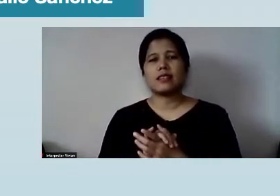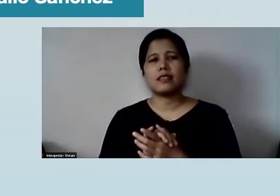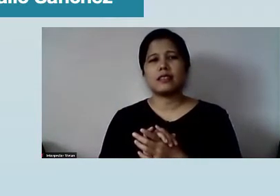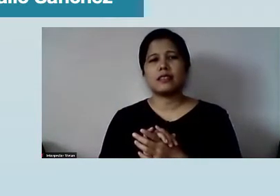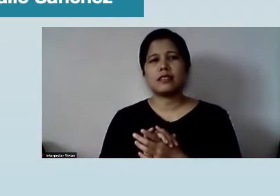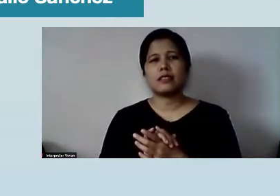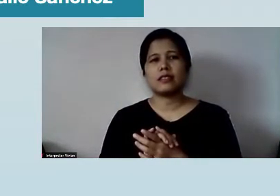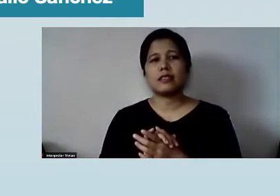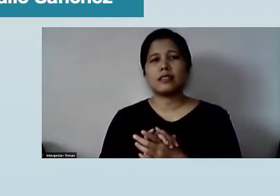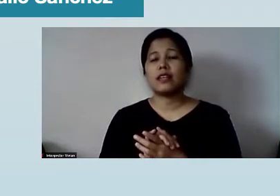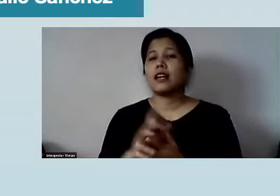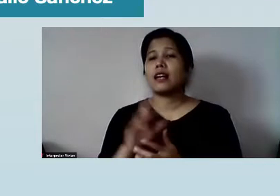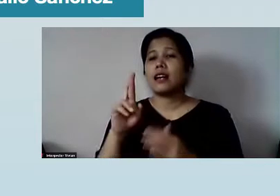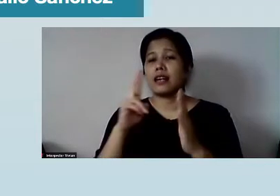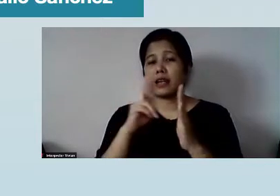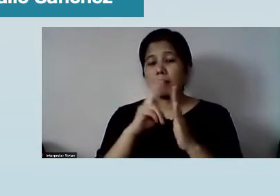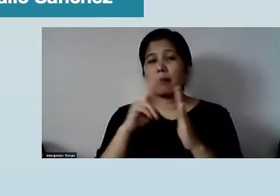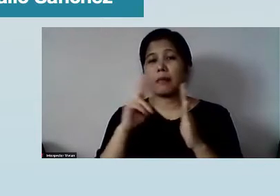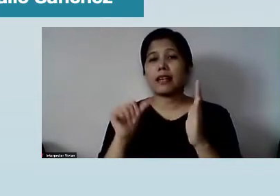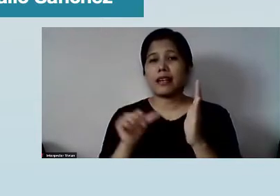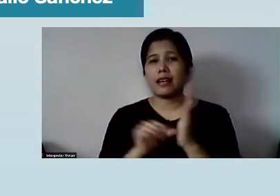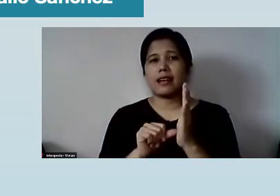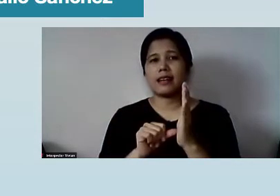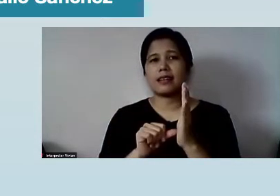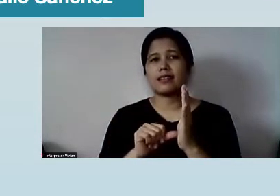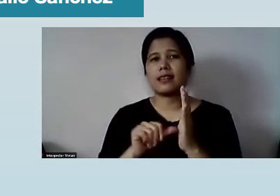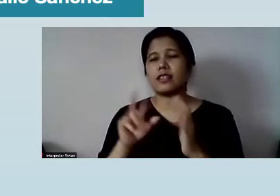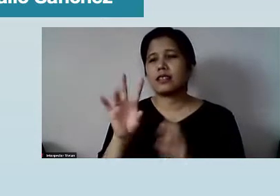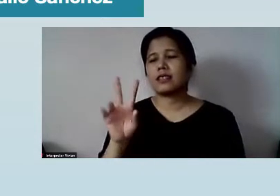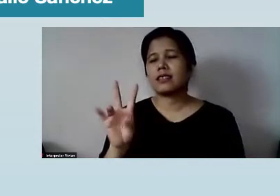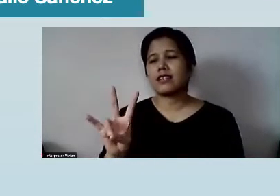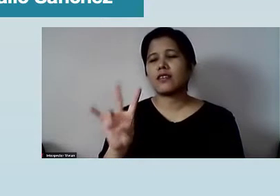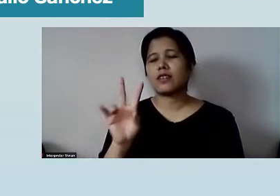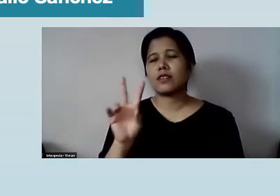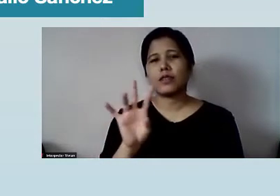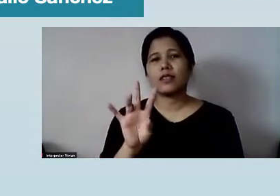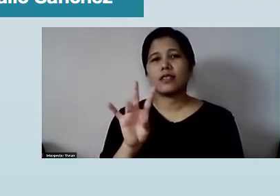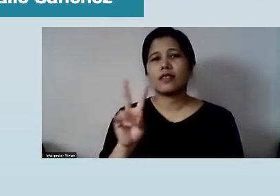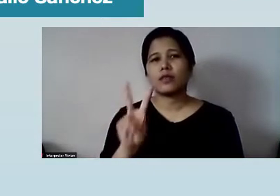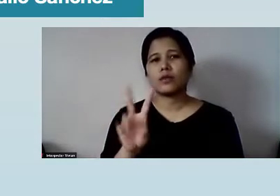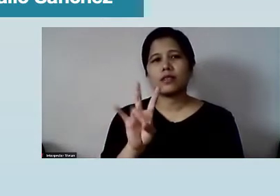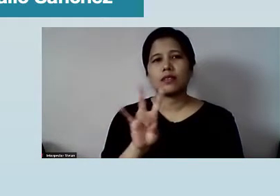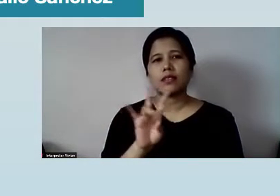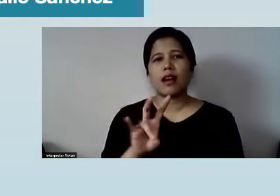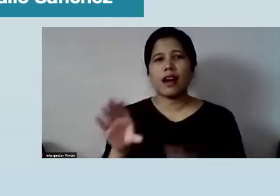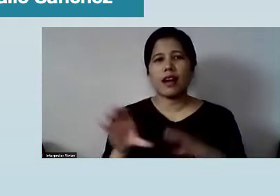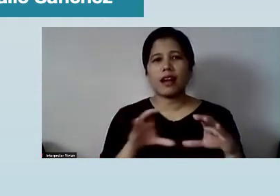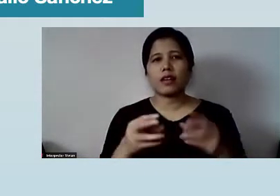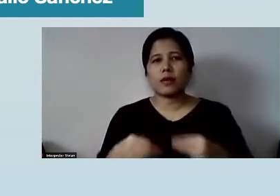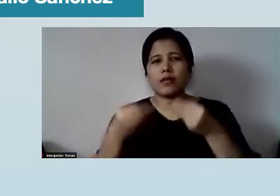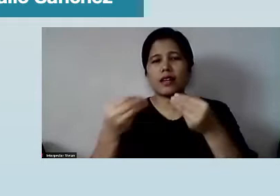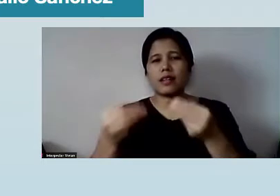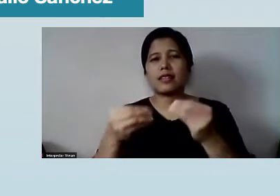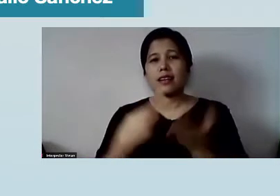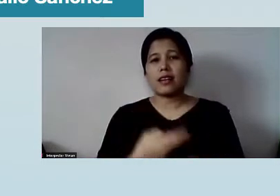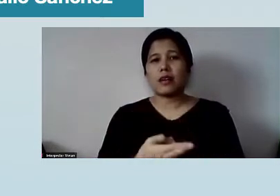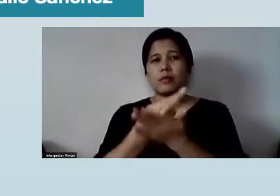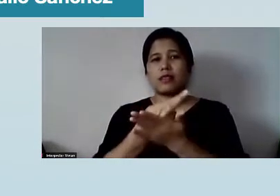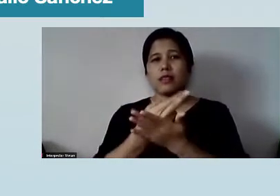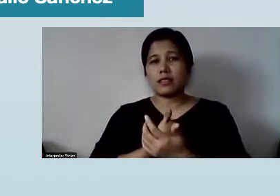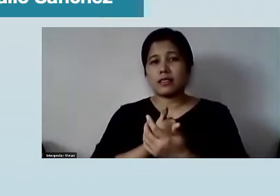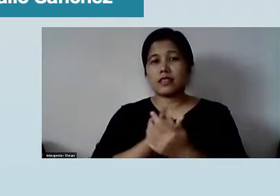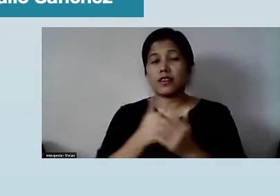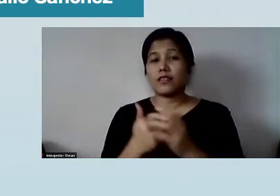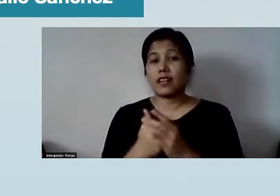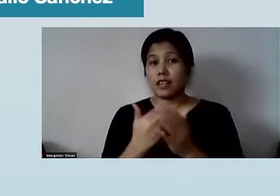Act 7277. This is an act providing for the rehabilitation of persons with disabilities or